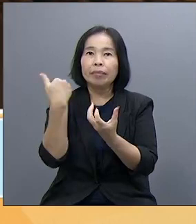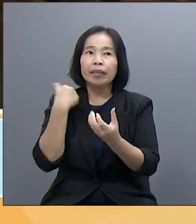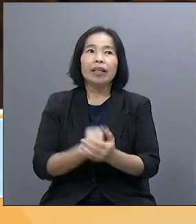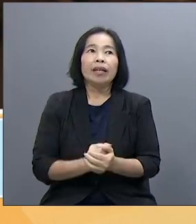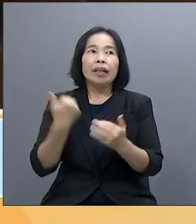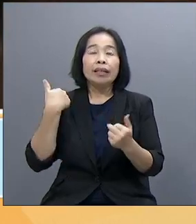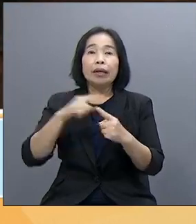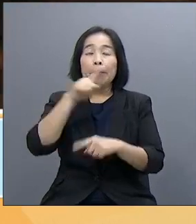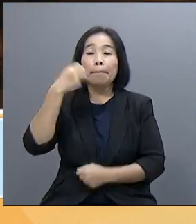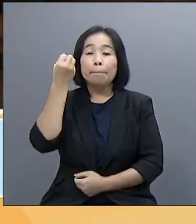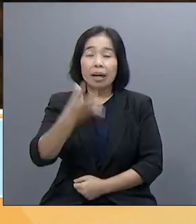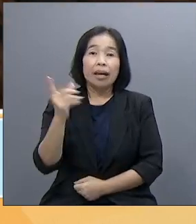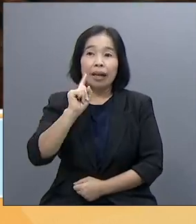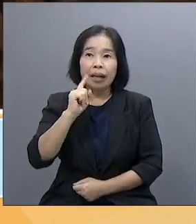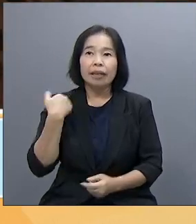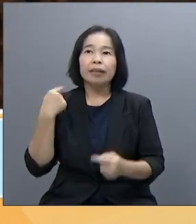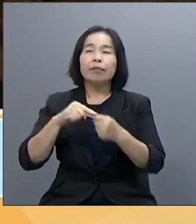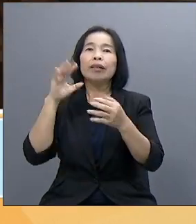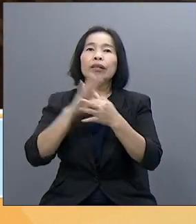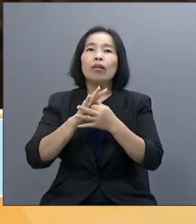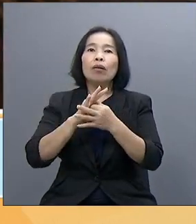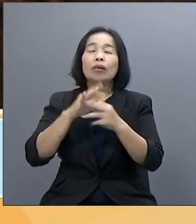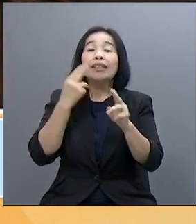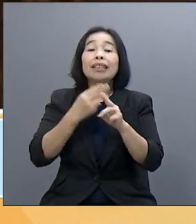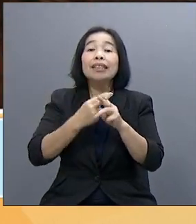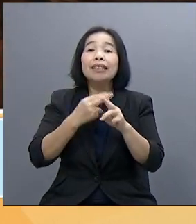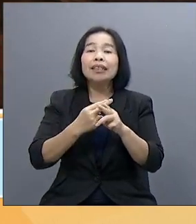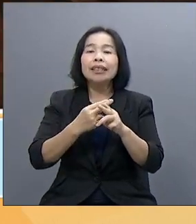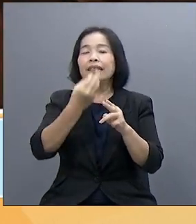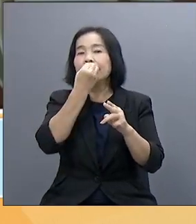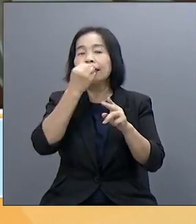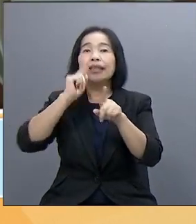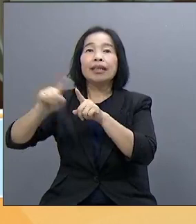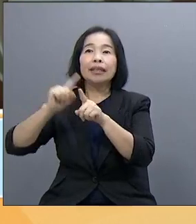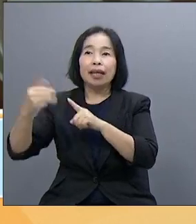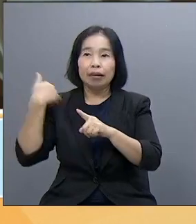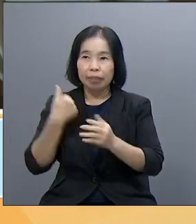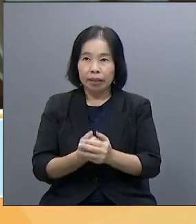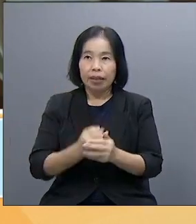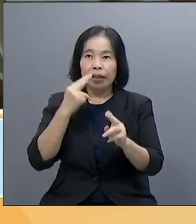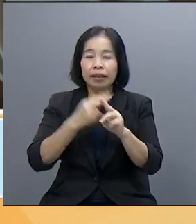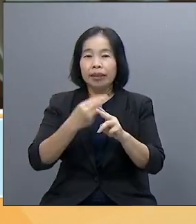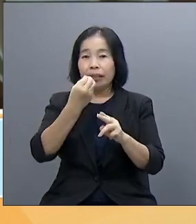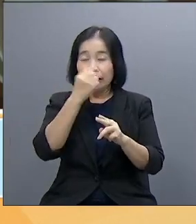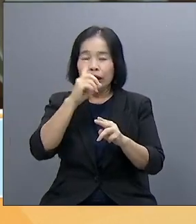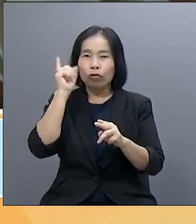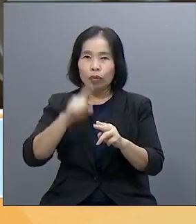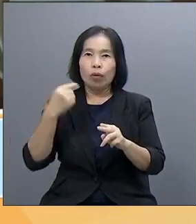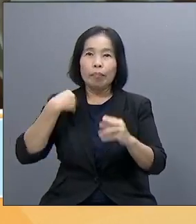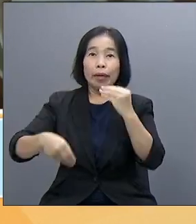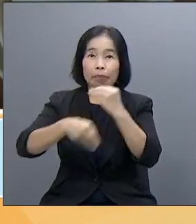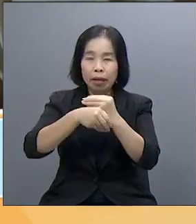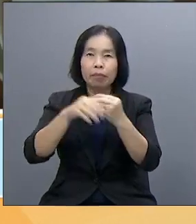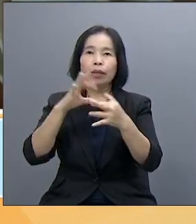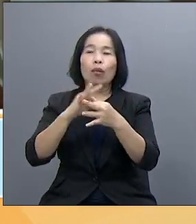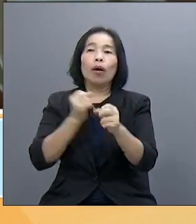มากแล้วถ้าดูอย่างนั้นจะเอาเป็นชนิดของอาหารดีกว่าเนาะส่วนมากแล้วชนิดของอาหารที่ควรจะเติมเต็มก็ไปเป็นพวกนมนะครับอ